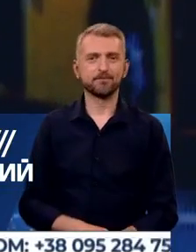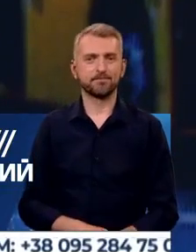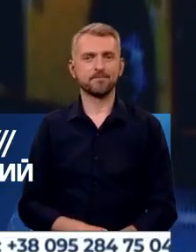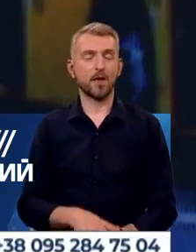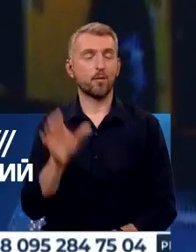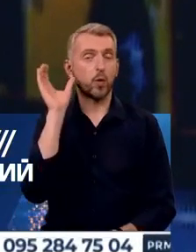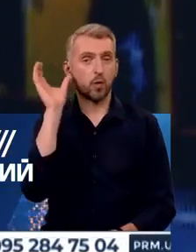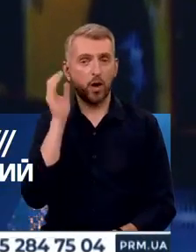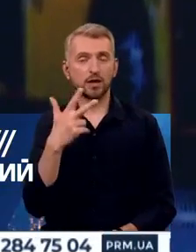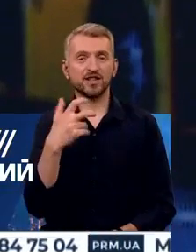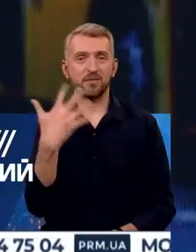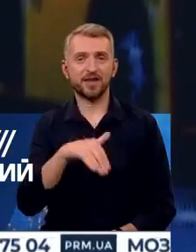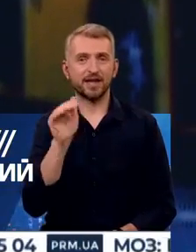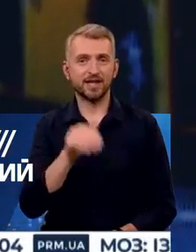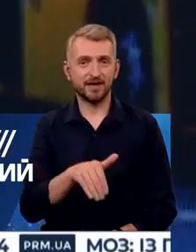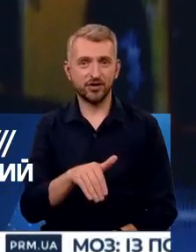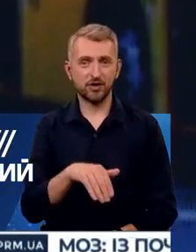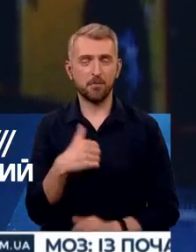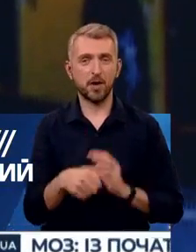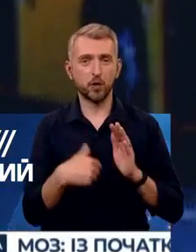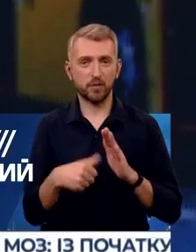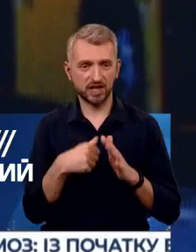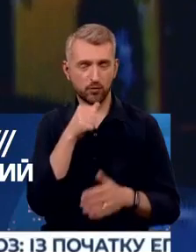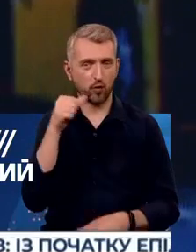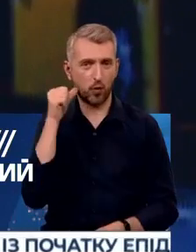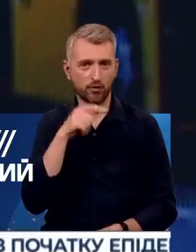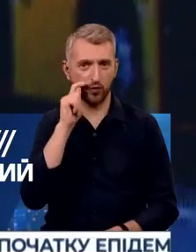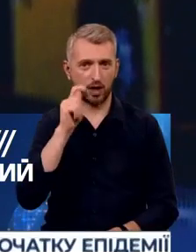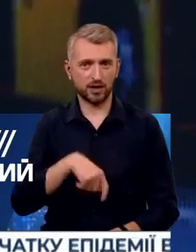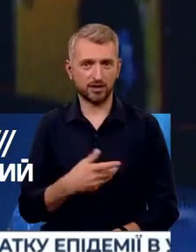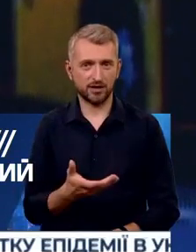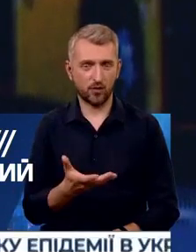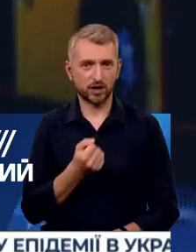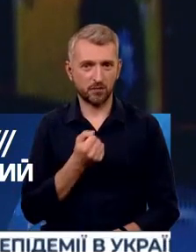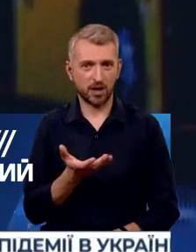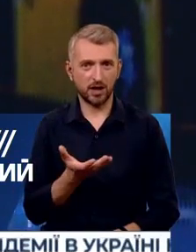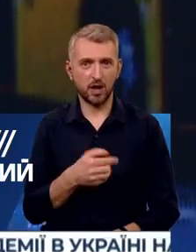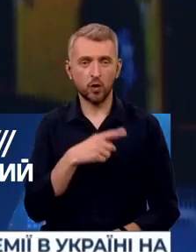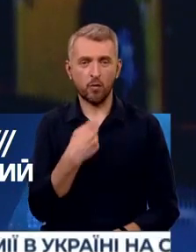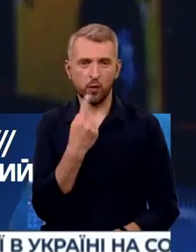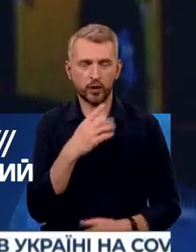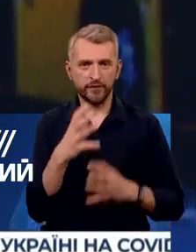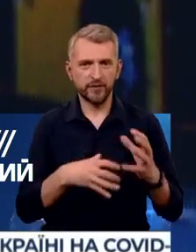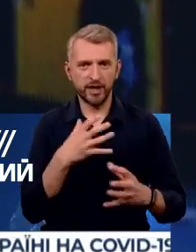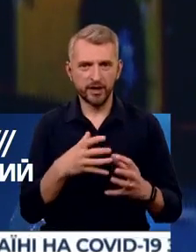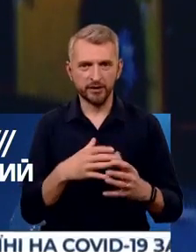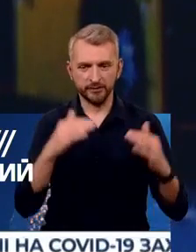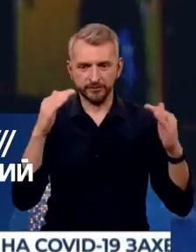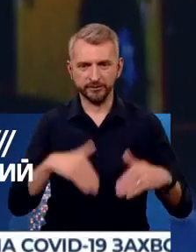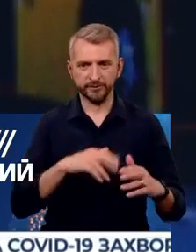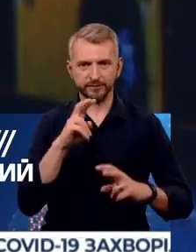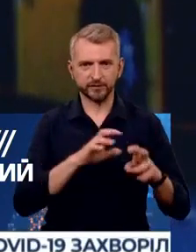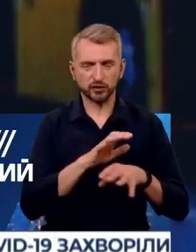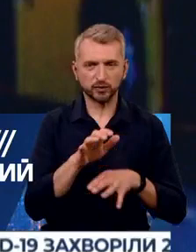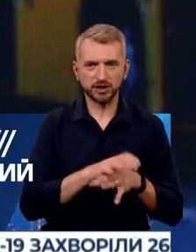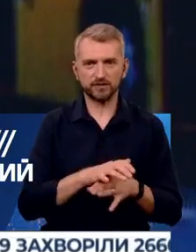Цікаво. Послухайте, 350 тисяч безробітних минулого року Україна отримала. Номер один у світі. Падіння виробництва,